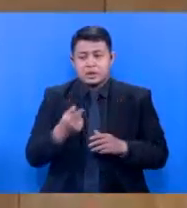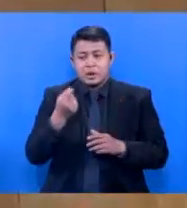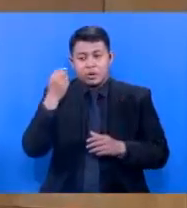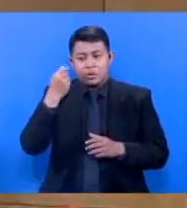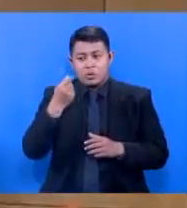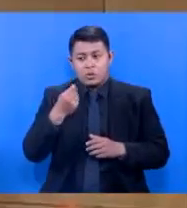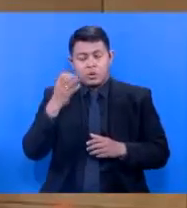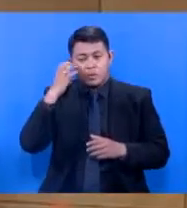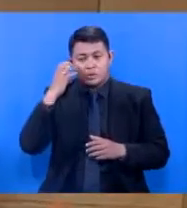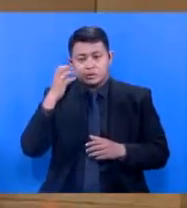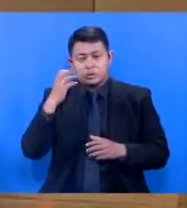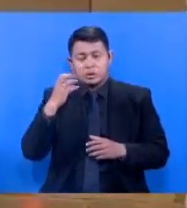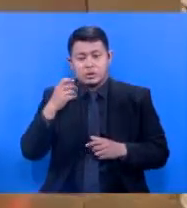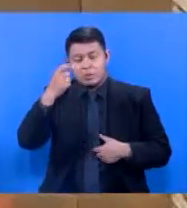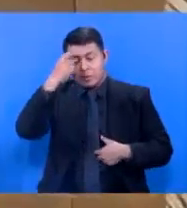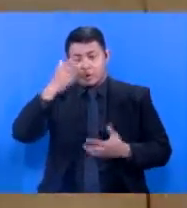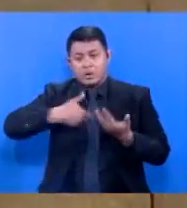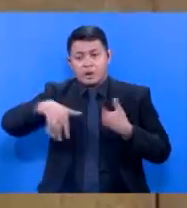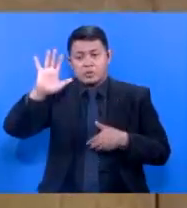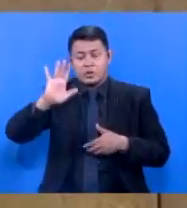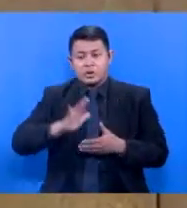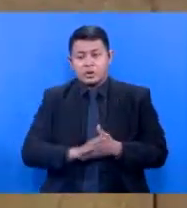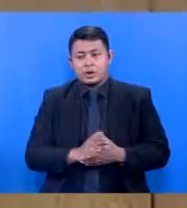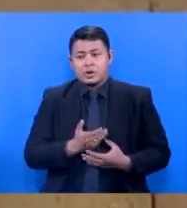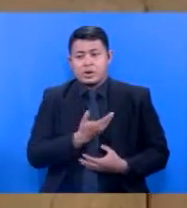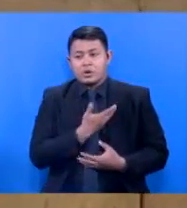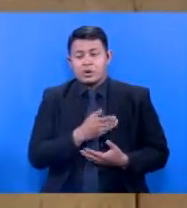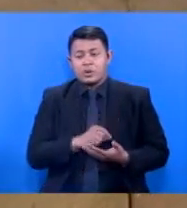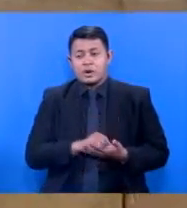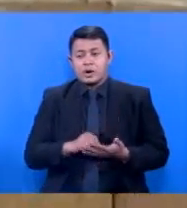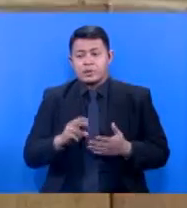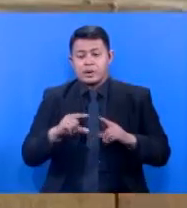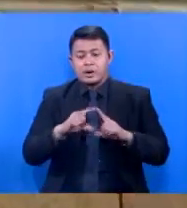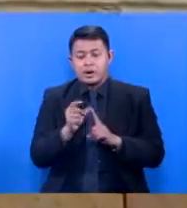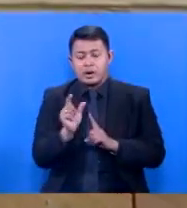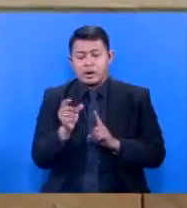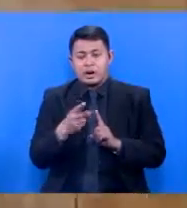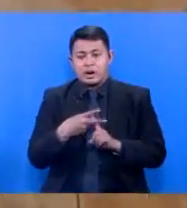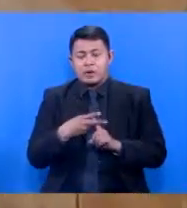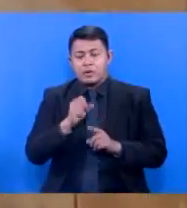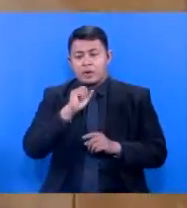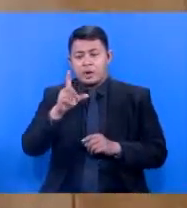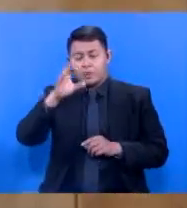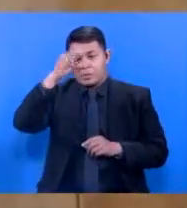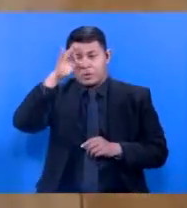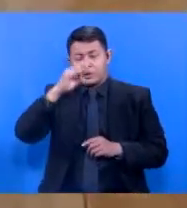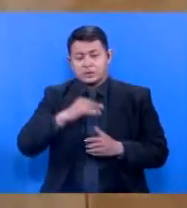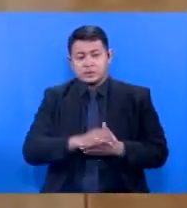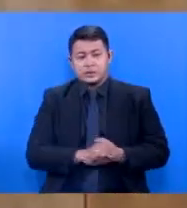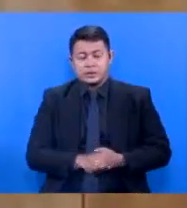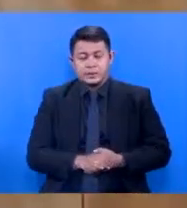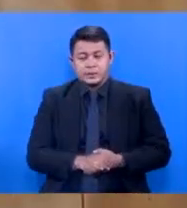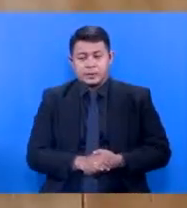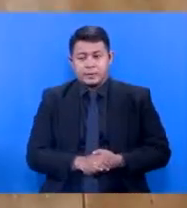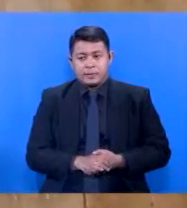ponsel diberikan, pelaku justru menghilang. Korban bernama Rauf akhirnya melaporkan kejadian ini ke kantor polisi subsektor Pasar